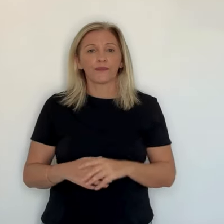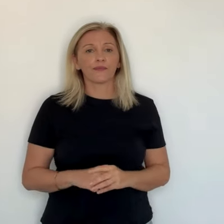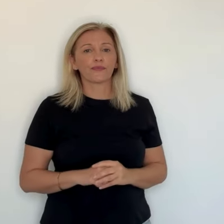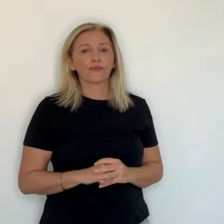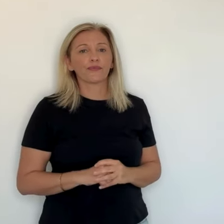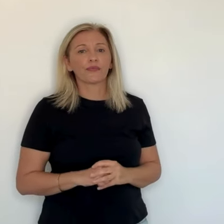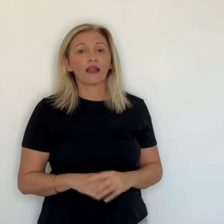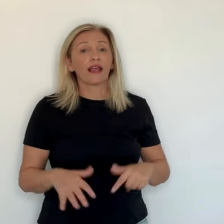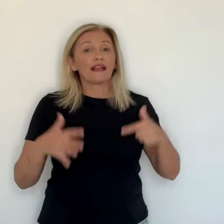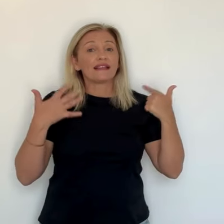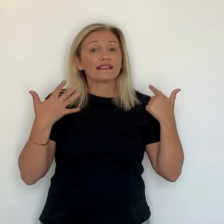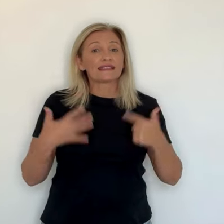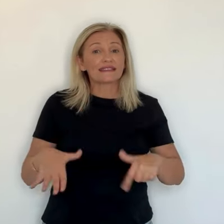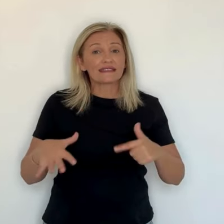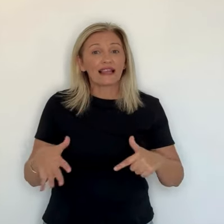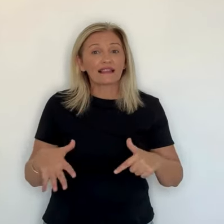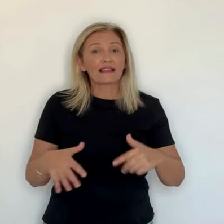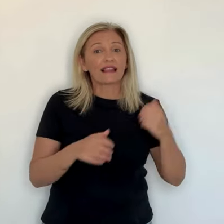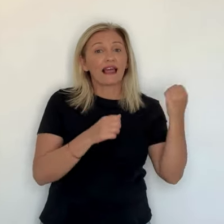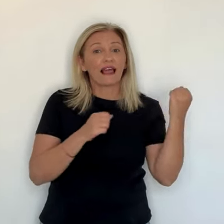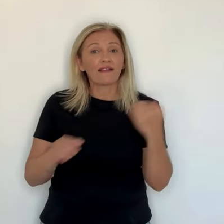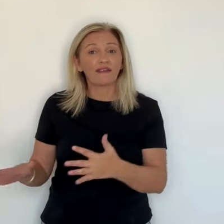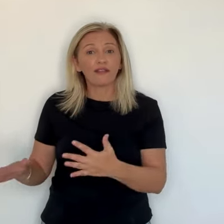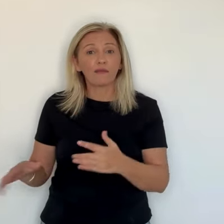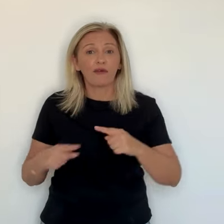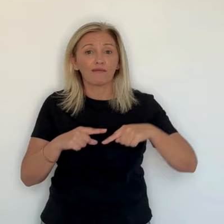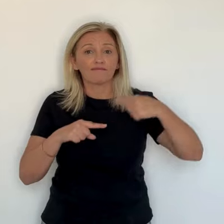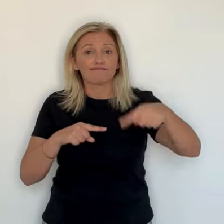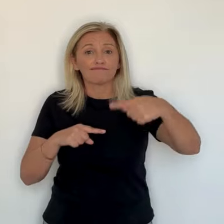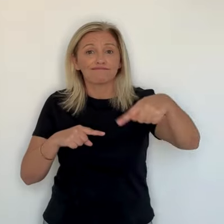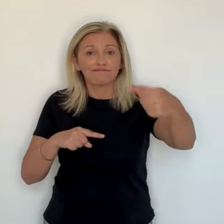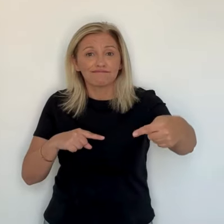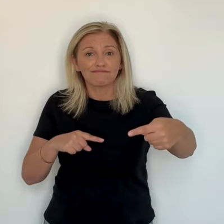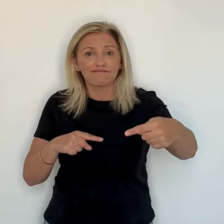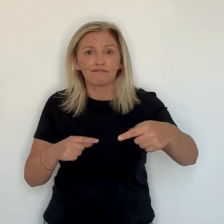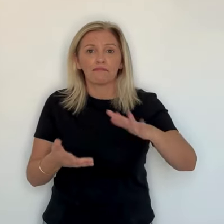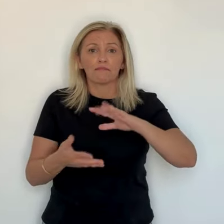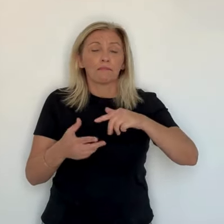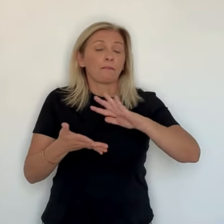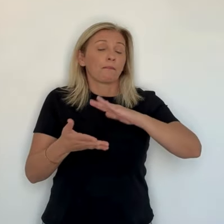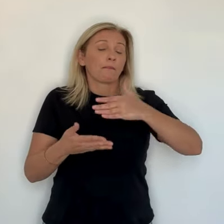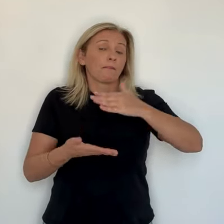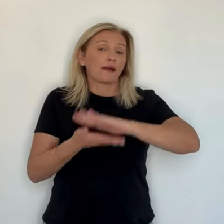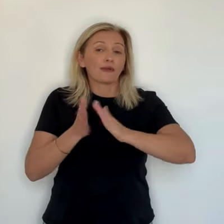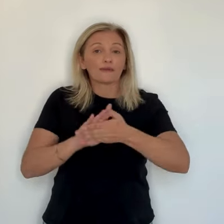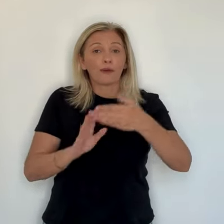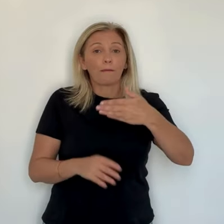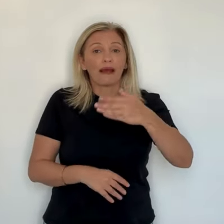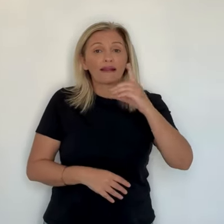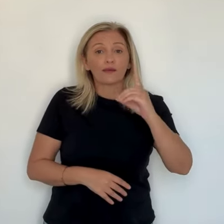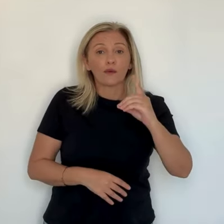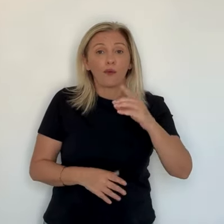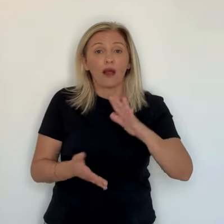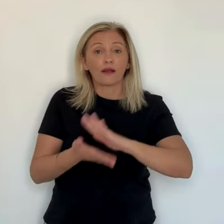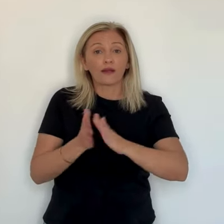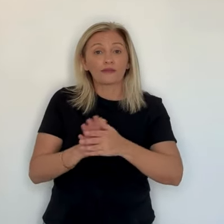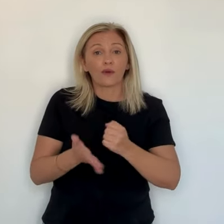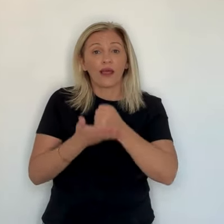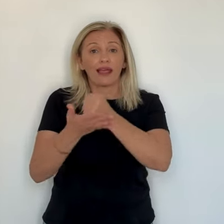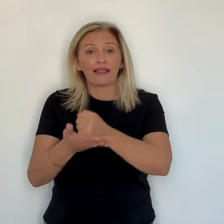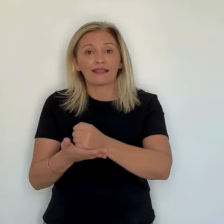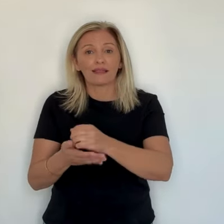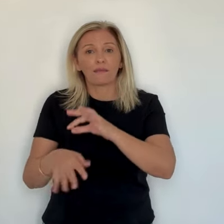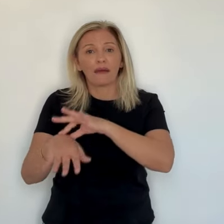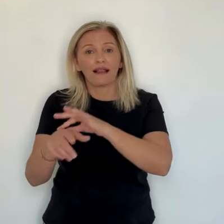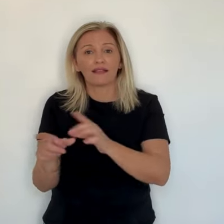Enzo Giuliano. 17e édition des journées de la Marido. La Marido, on le sait, c'est cette association qui aide les malades